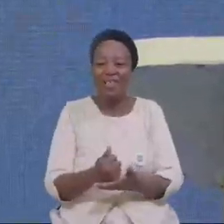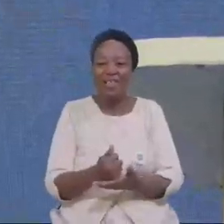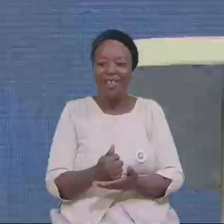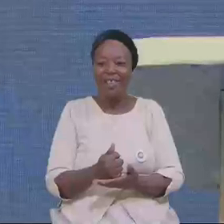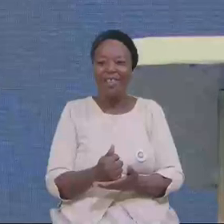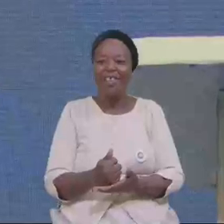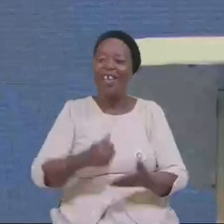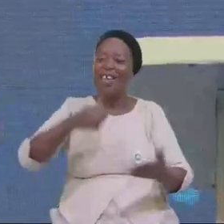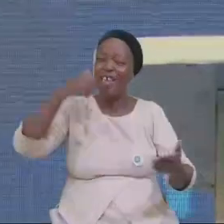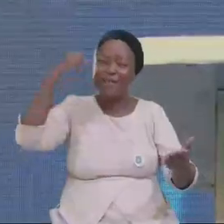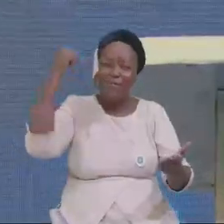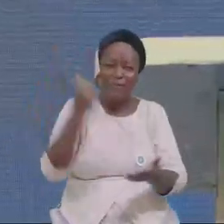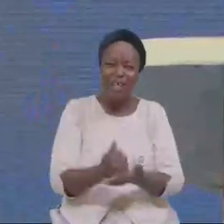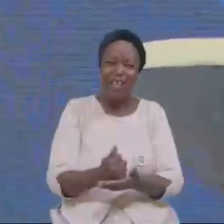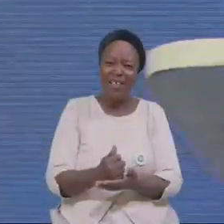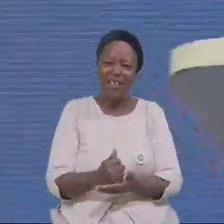Amen.